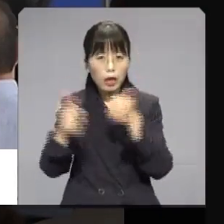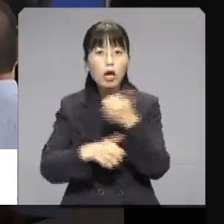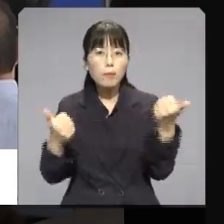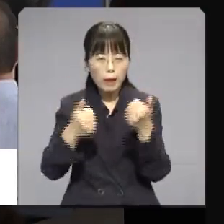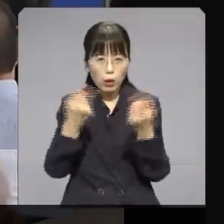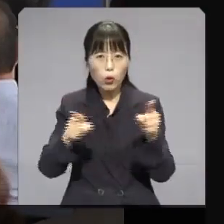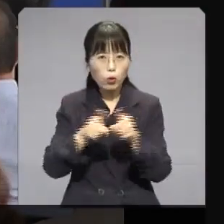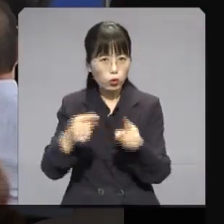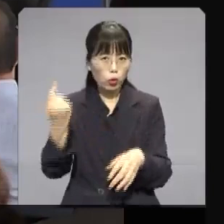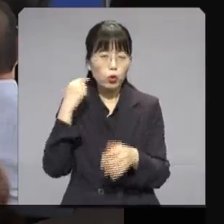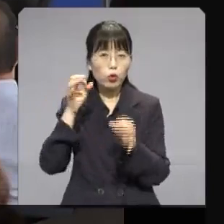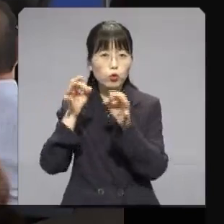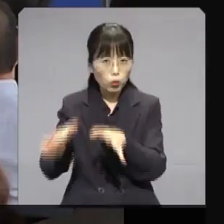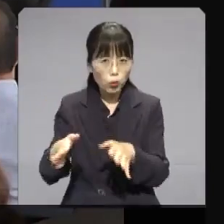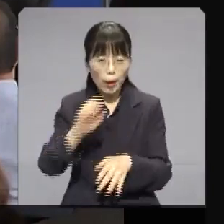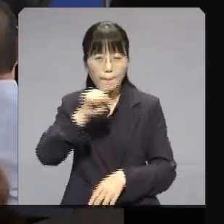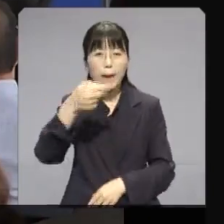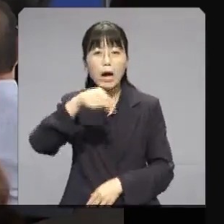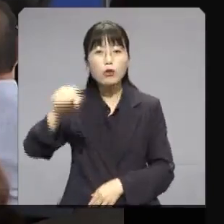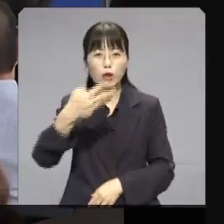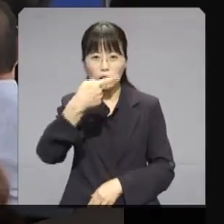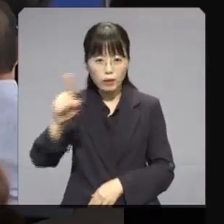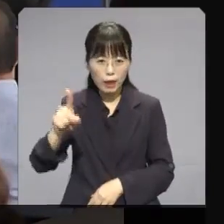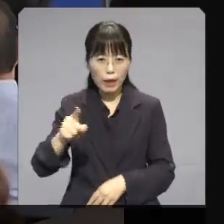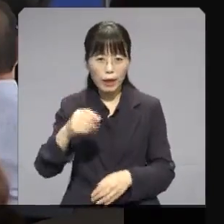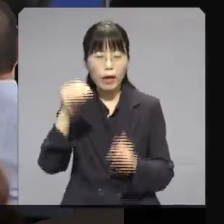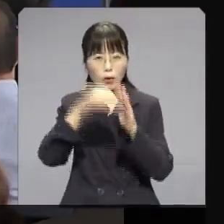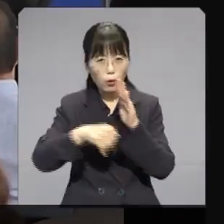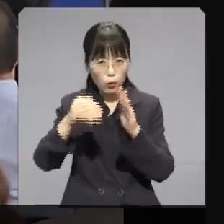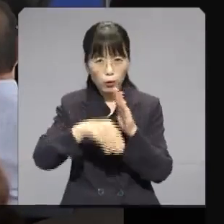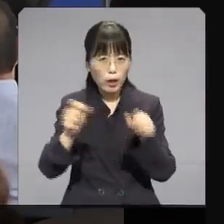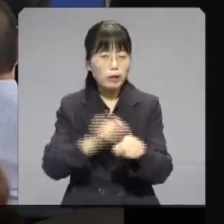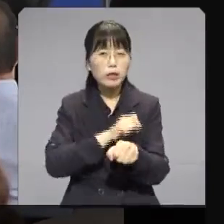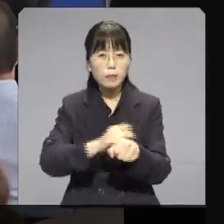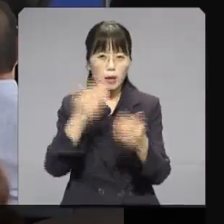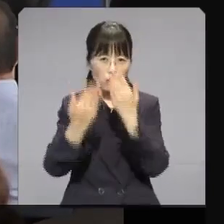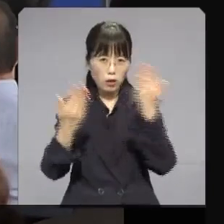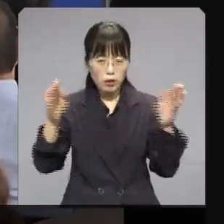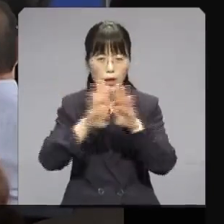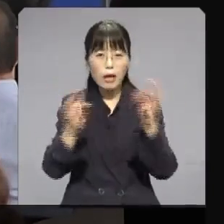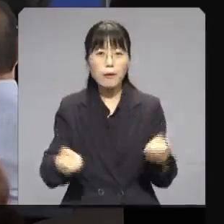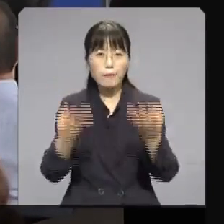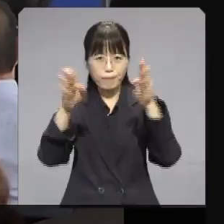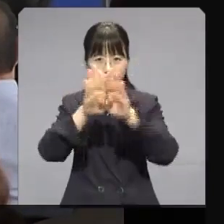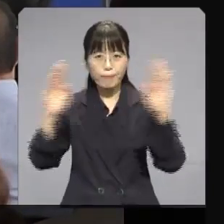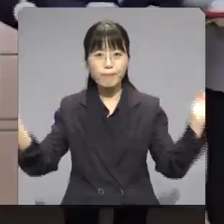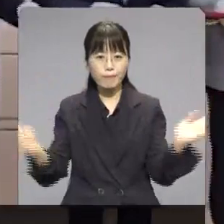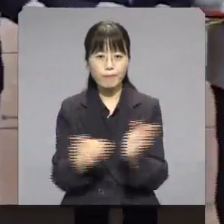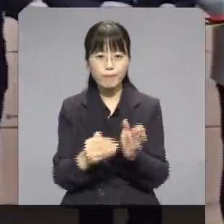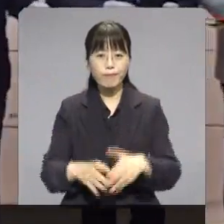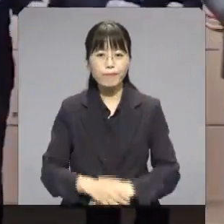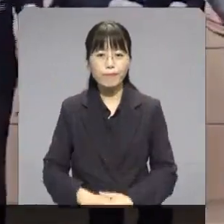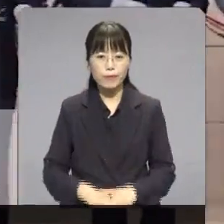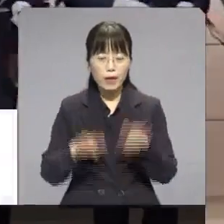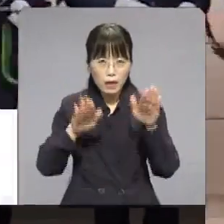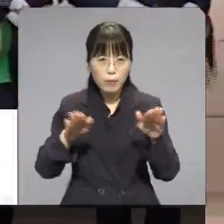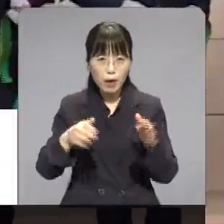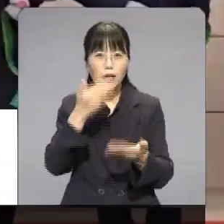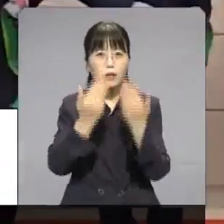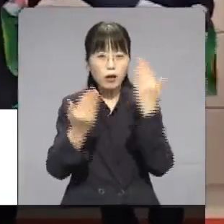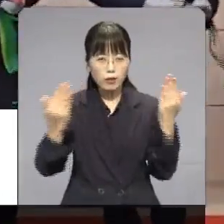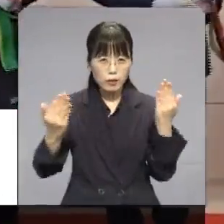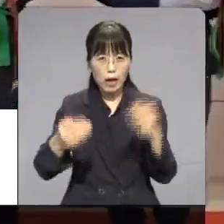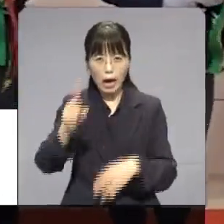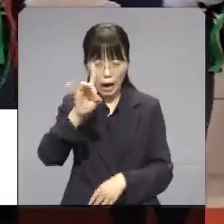남북역사학자협회가 공동 주최한 개성 만월대 열두해 발굴전 특별 전시회 개막식이 열렸습니다. 이번 전시는